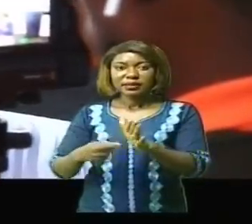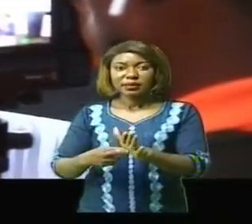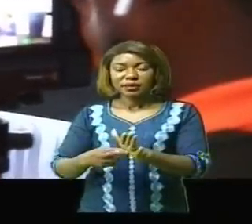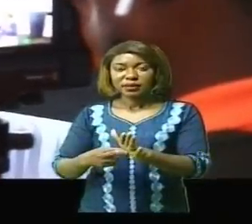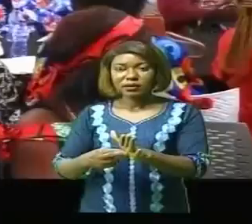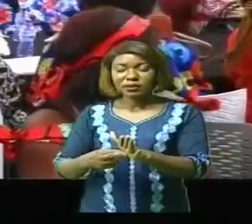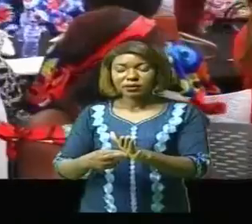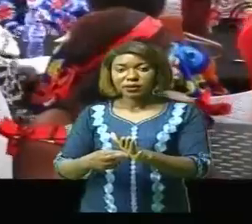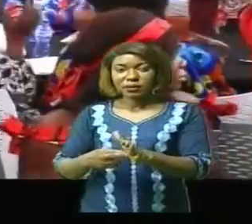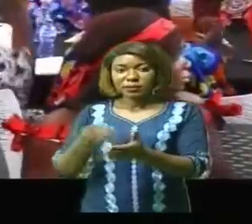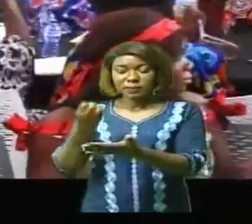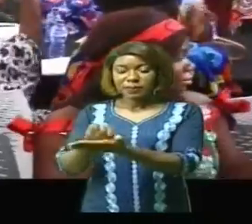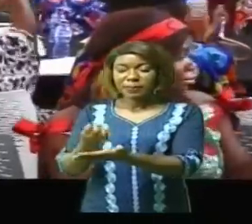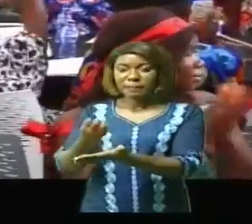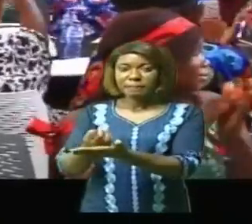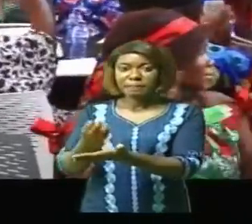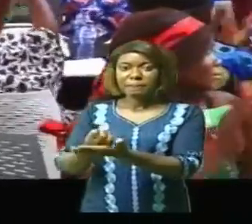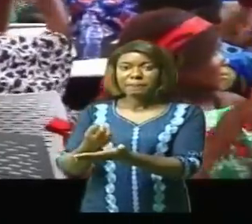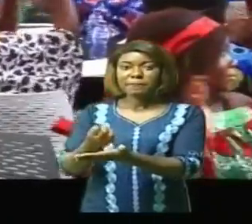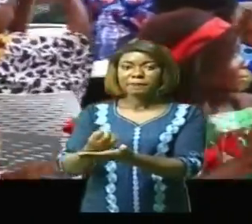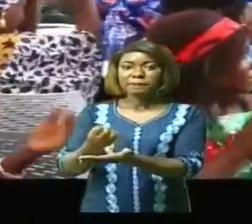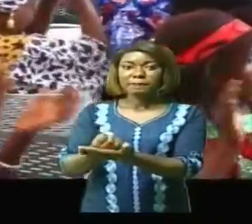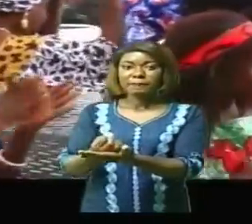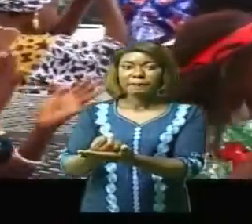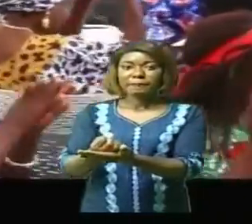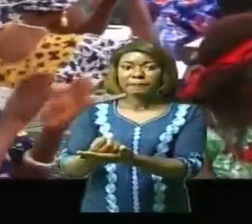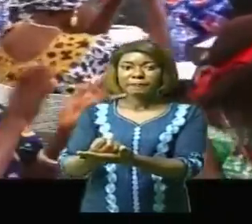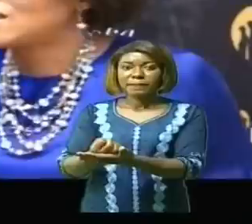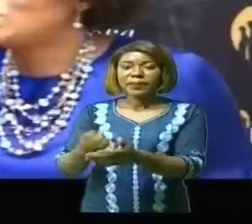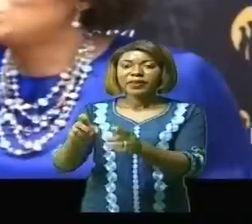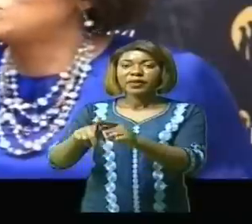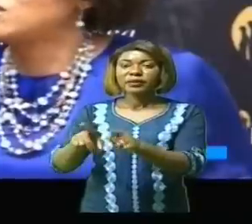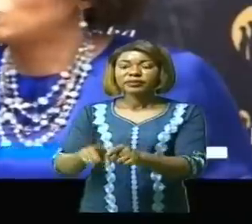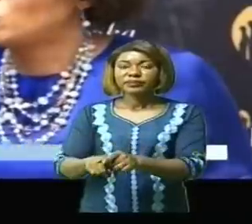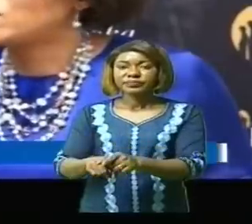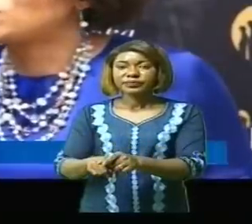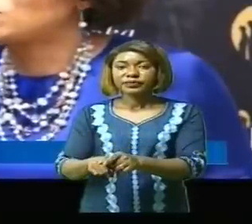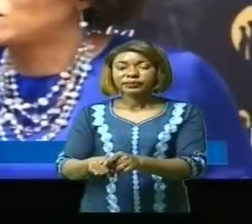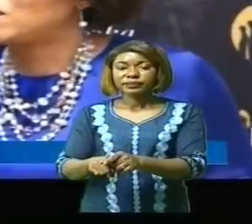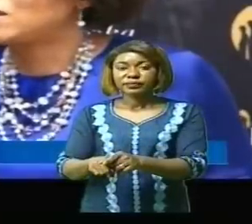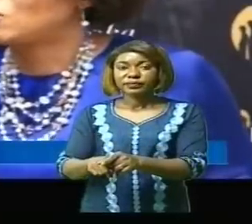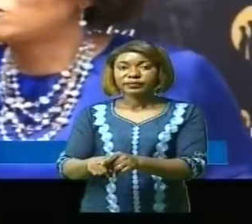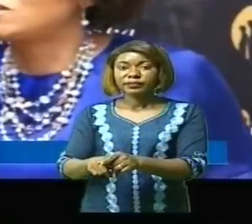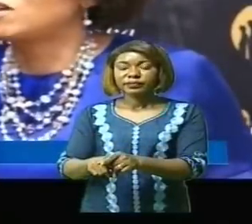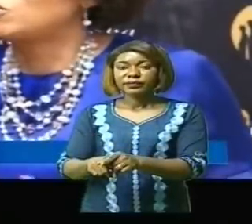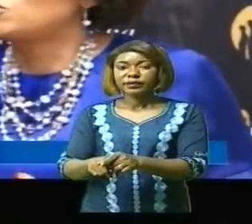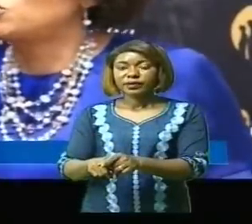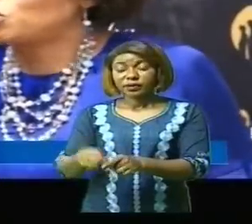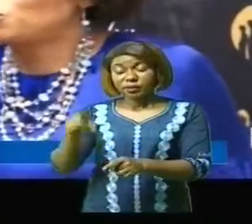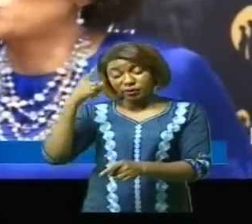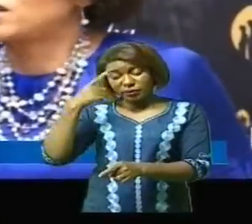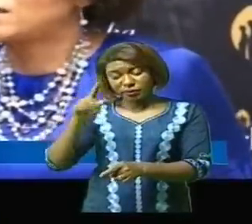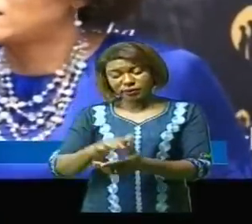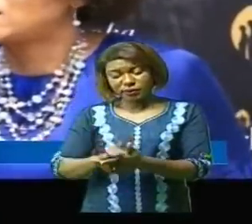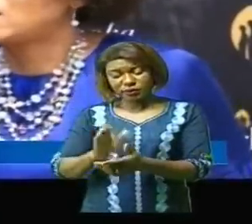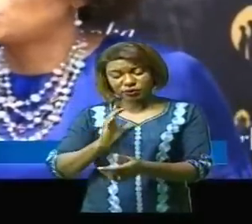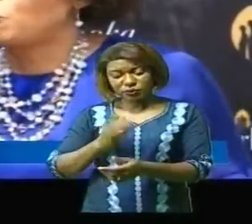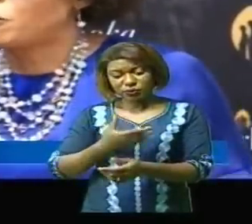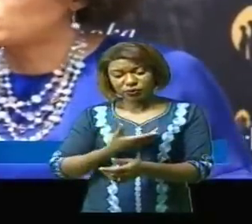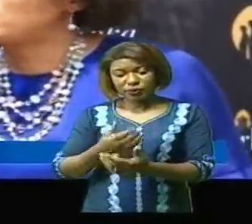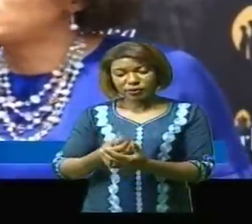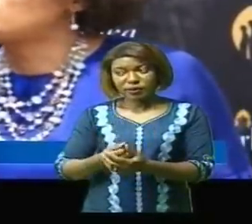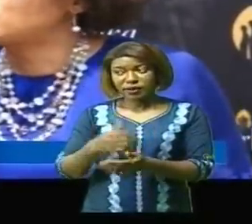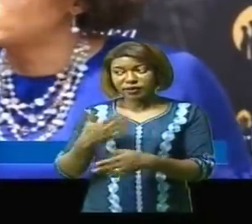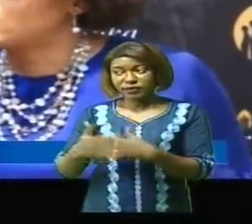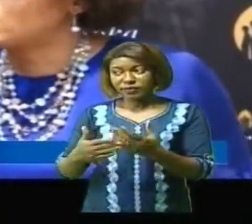système économique classique. On ne demande qu'à quitter le secteur informel et venir dans le secteur formel. Donc c'est vraiment notre ADN de